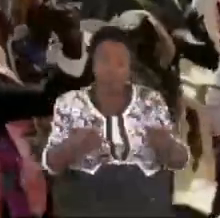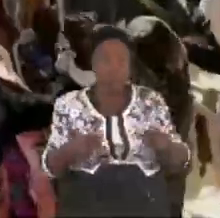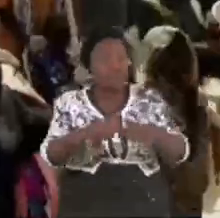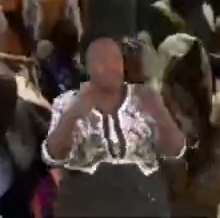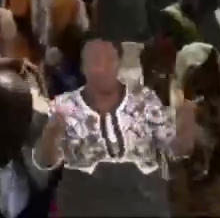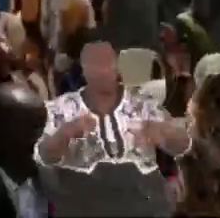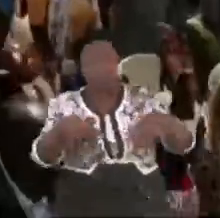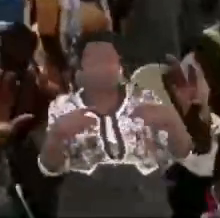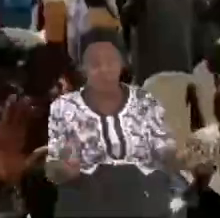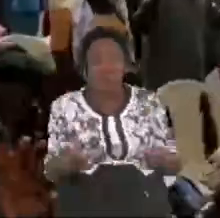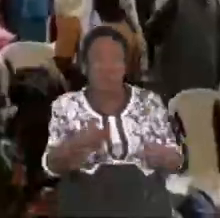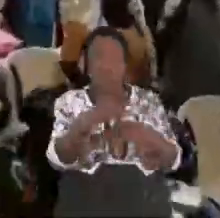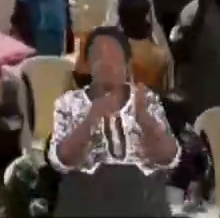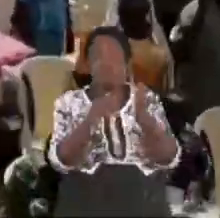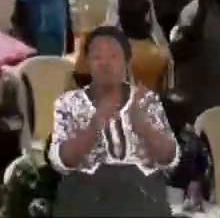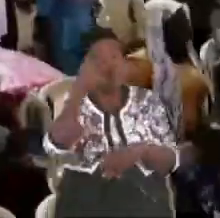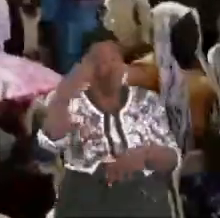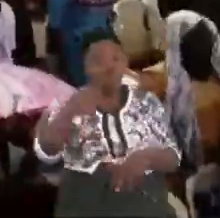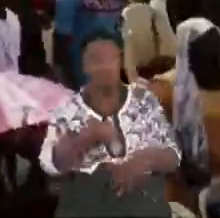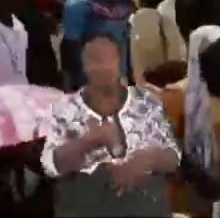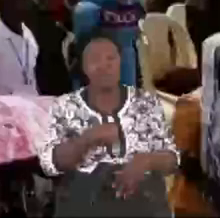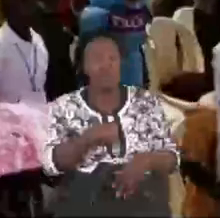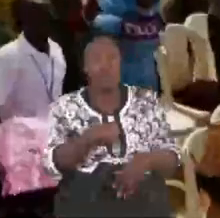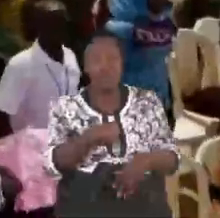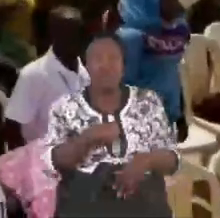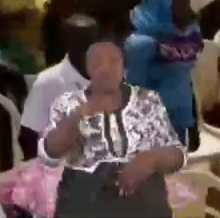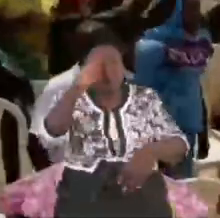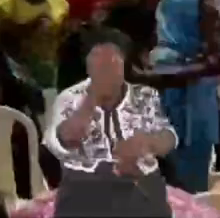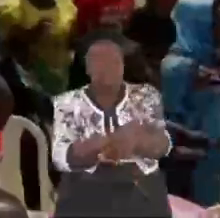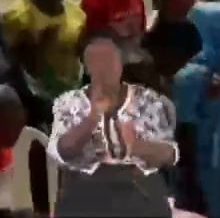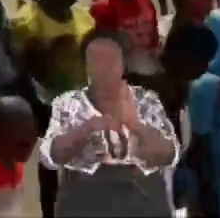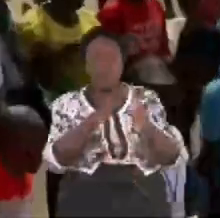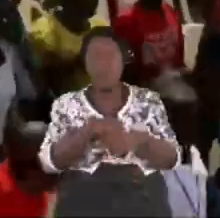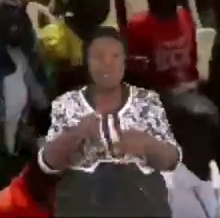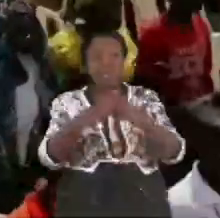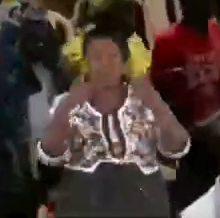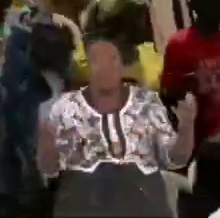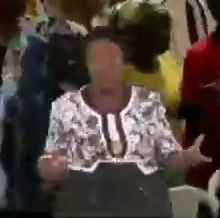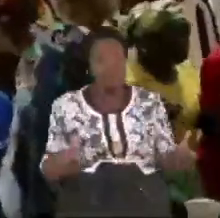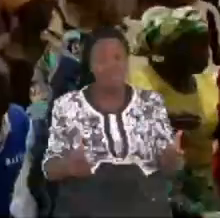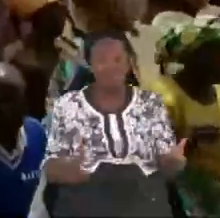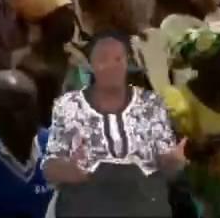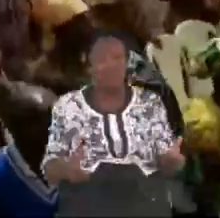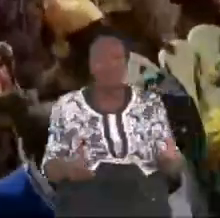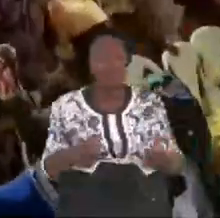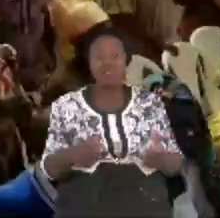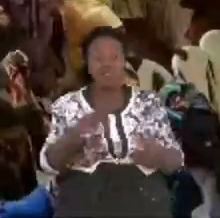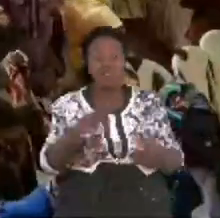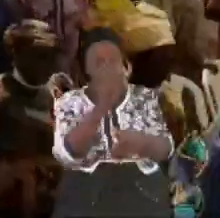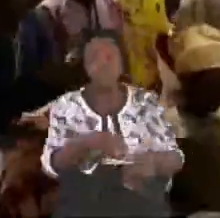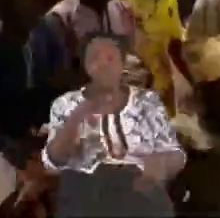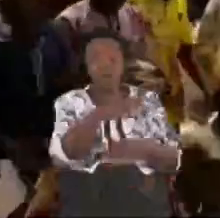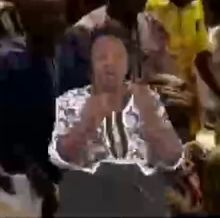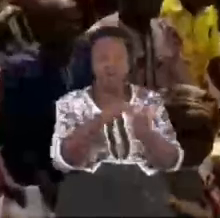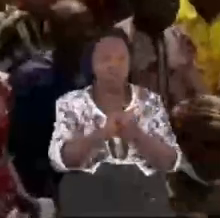La provision surabondante, tout ça c'est pour moi. La filiation et la filiation surnaturelle, tout ça